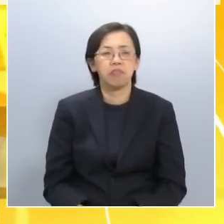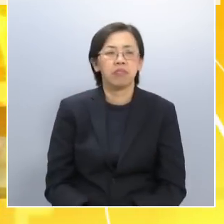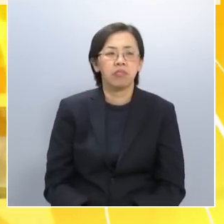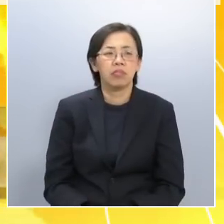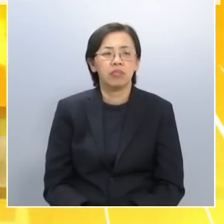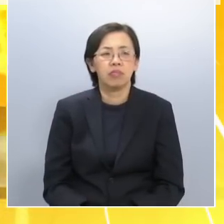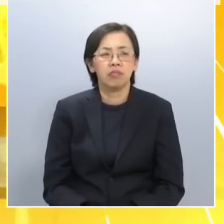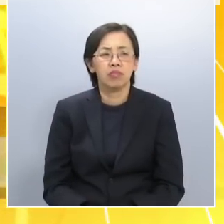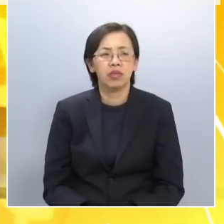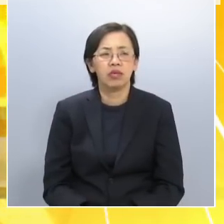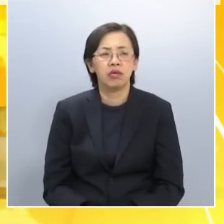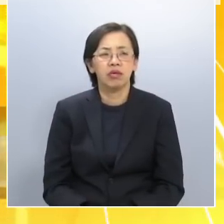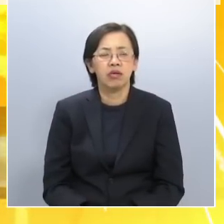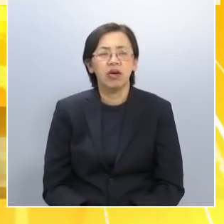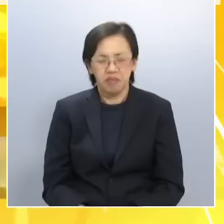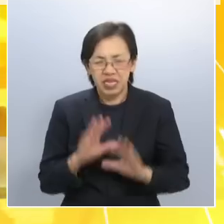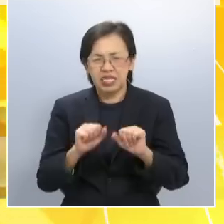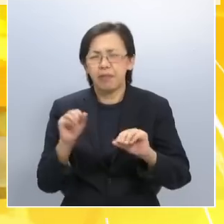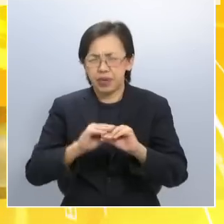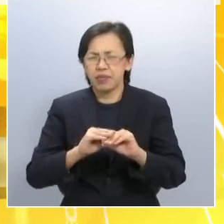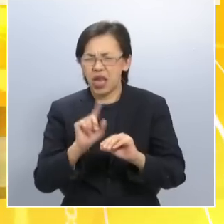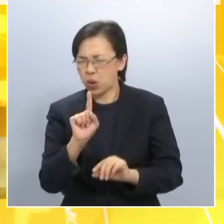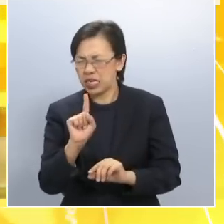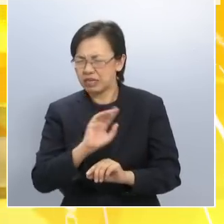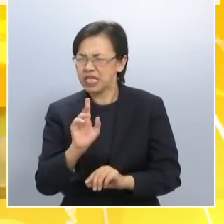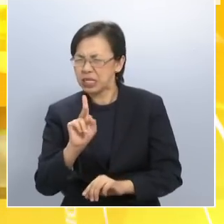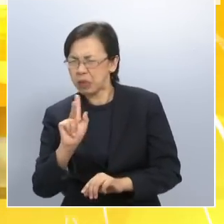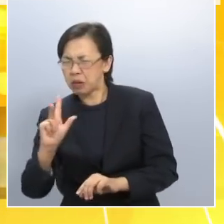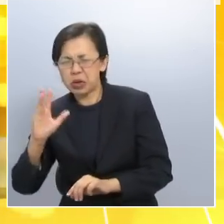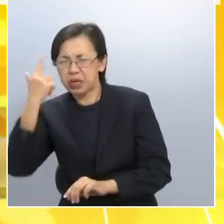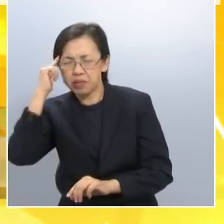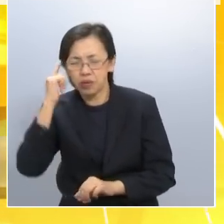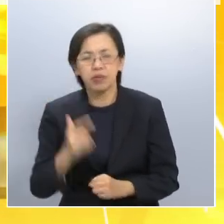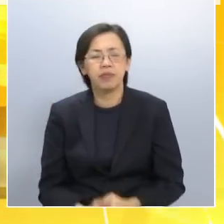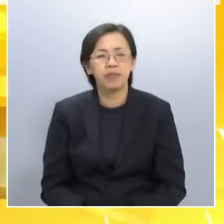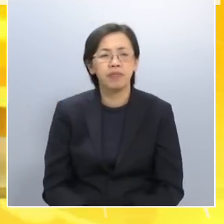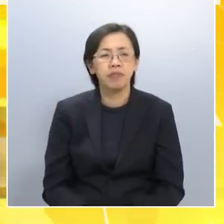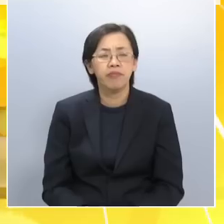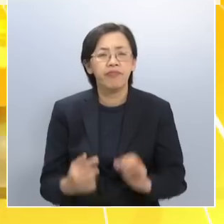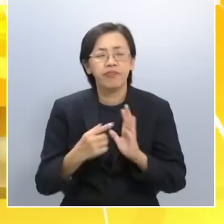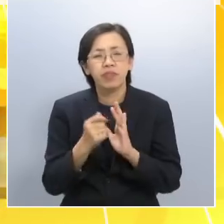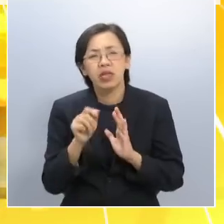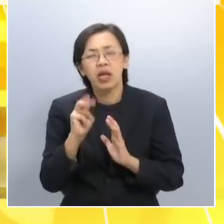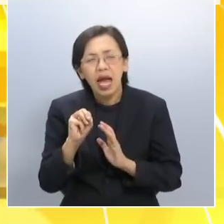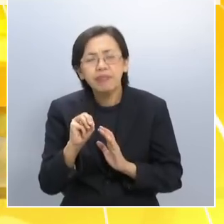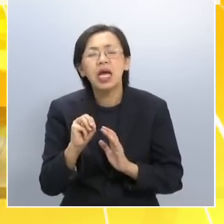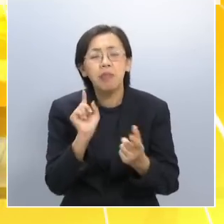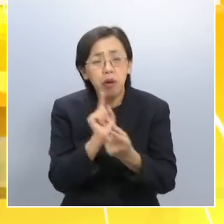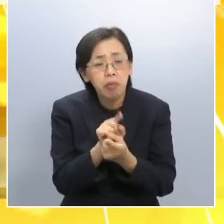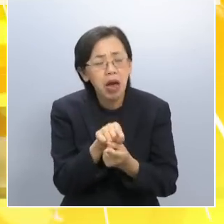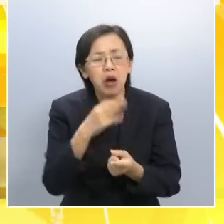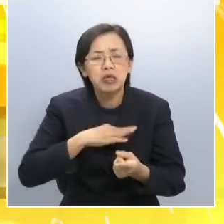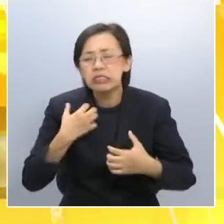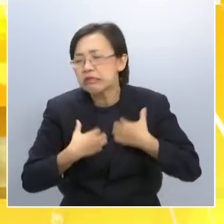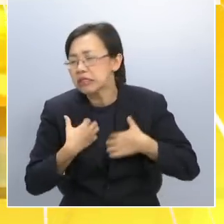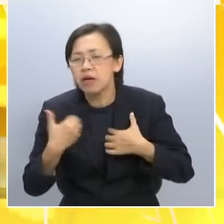มากกว่าหนึ่งอ่ะมีมากกว่าหนึ่งนะ ที่ท่านเข้าไปพบเนี่ยค่ะเขามีท่าทีว่าไม่อยากให้เข้าไปรบกวนไหมคะ ไม่ครับวัน